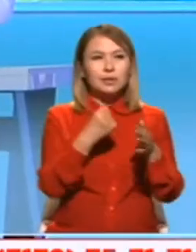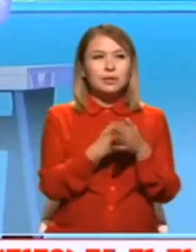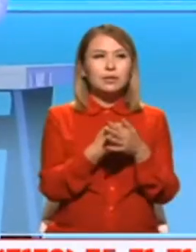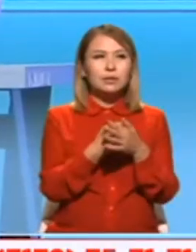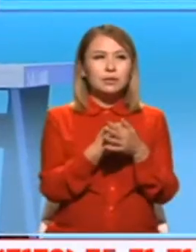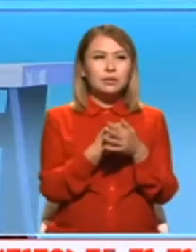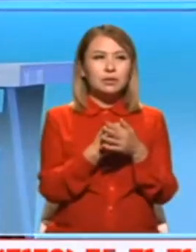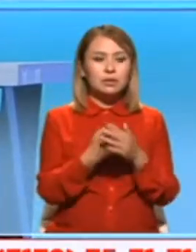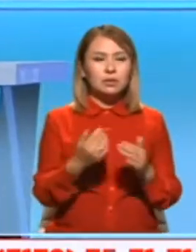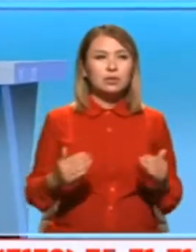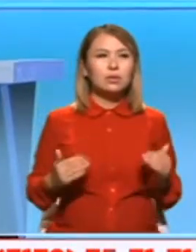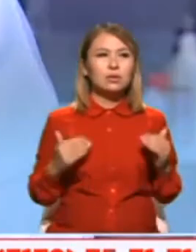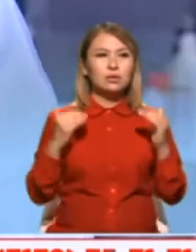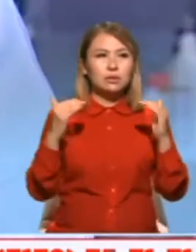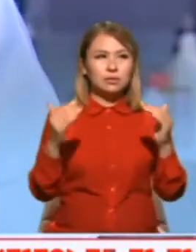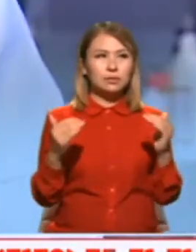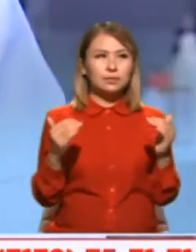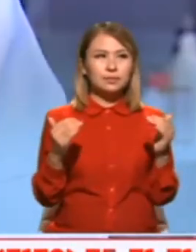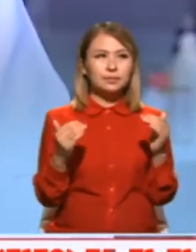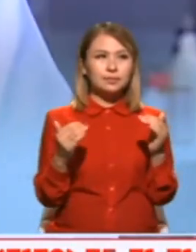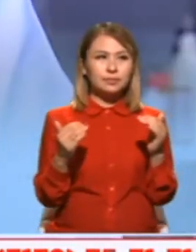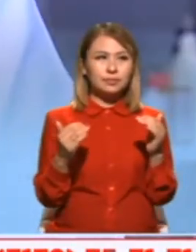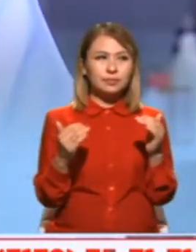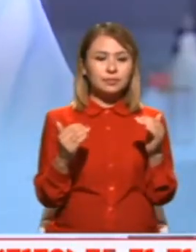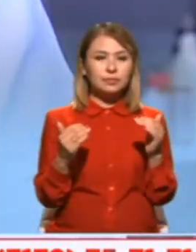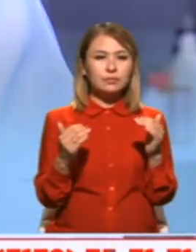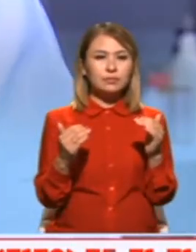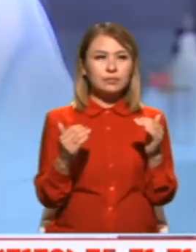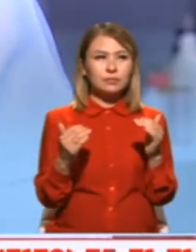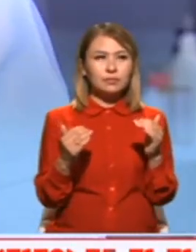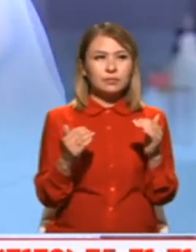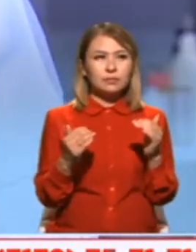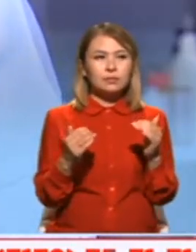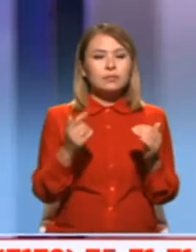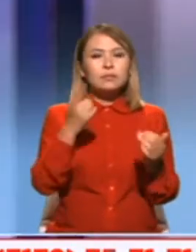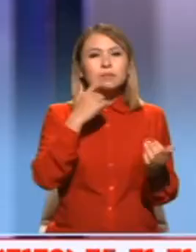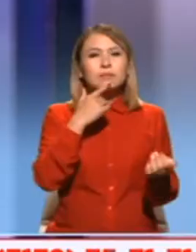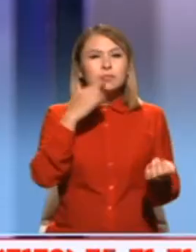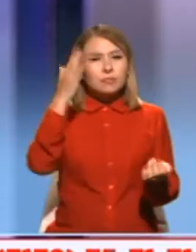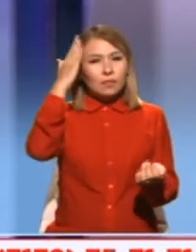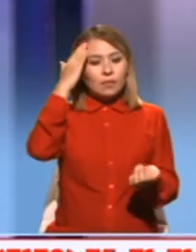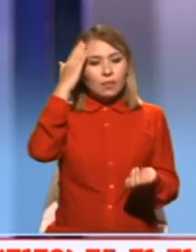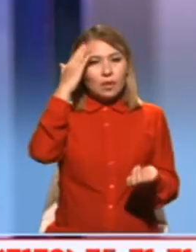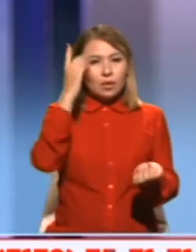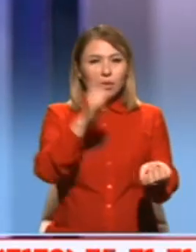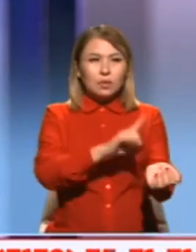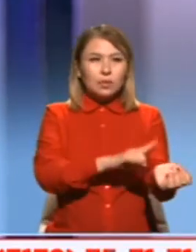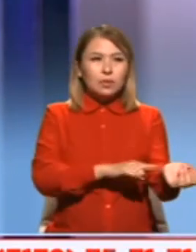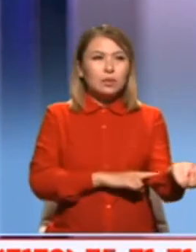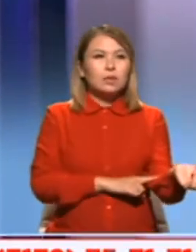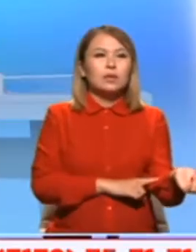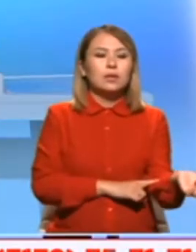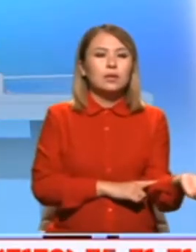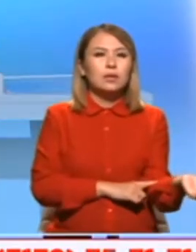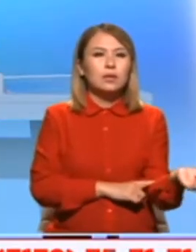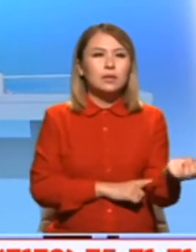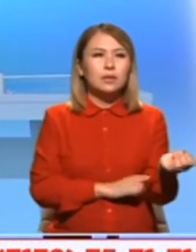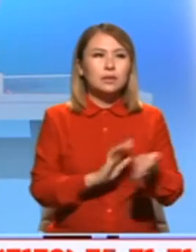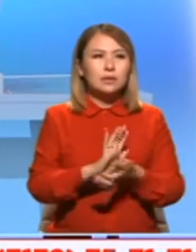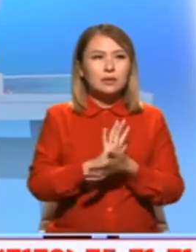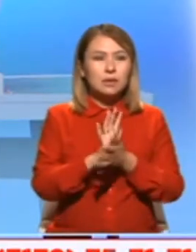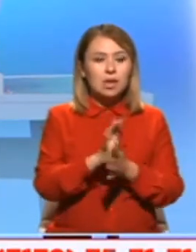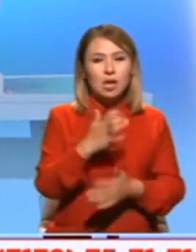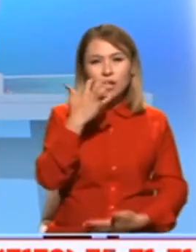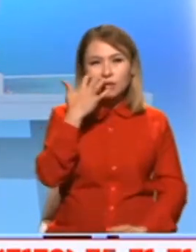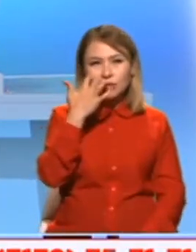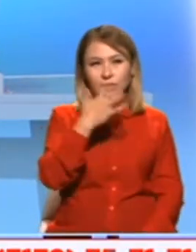қан қысымын жоғарылатады, кофеиннің құрамы. Ал одан кейін бар тамырларда бастың тамырларын яғни тарылтатын қасиеті бар. Ал енді